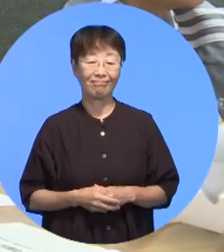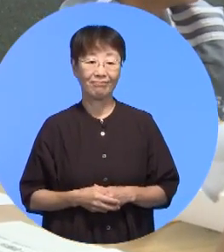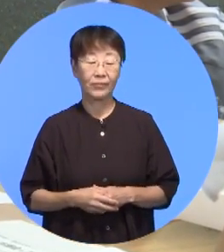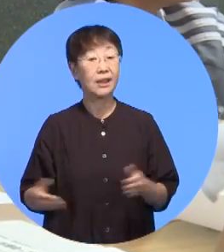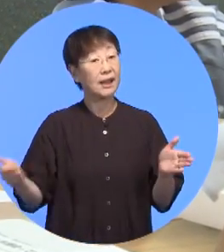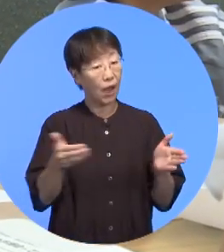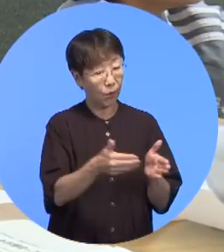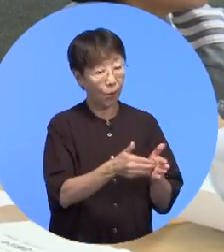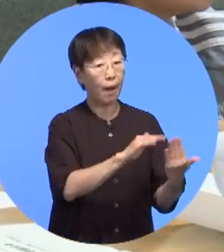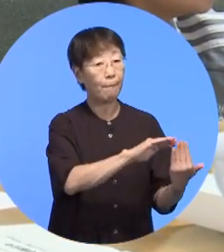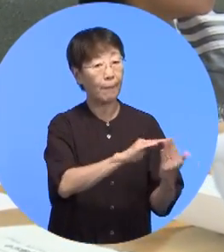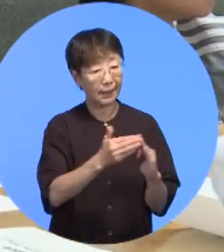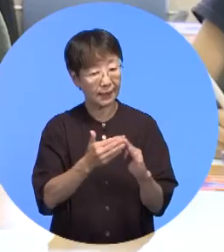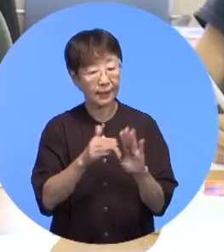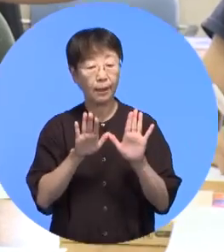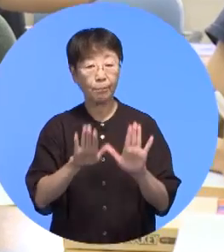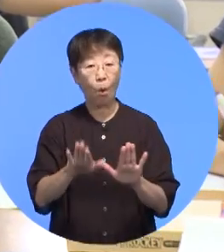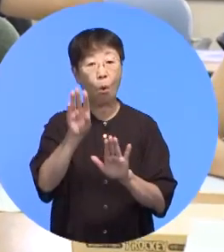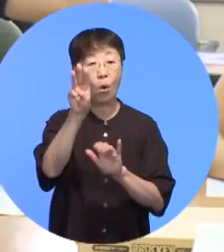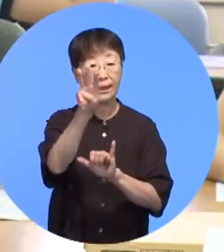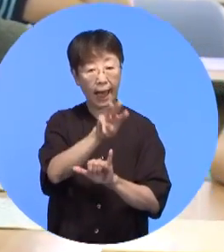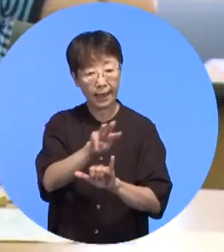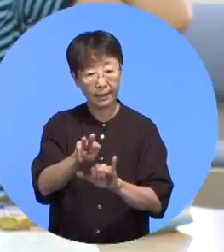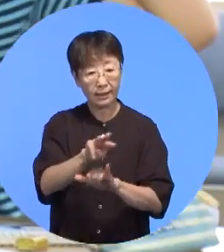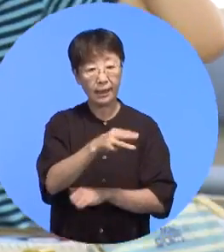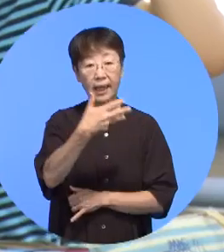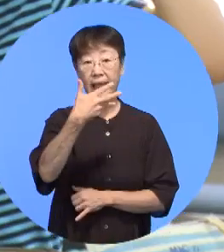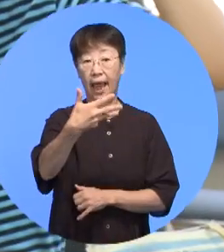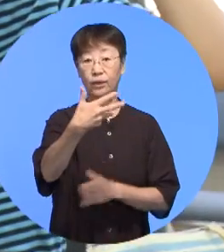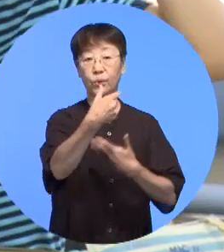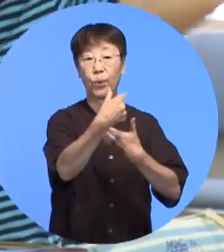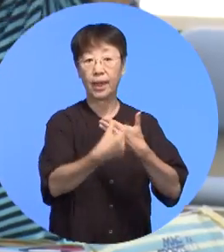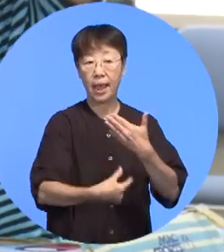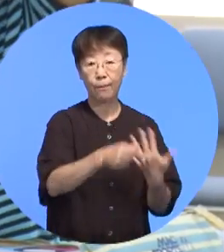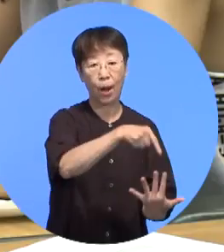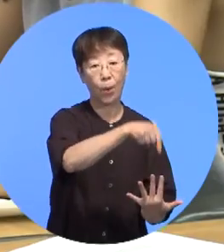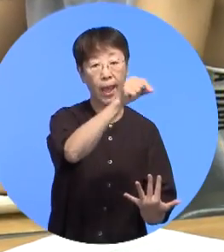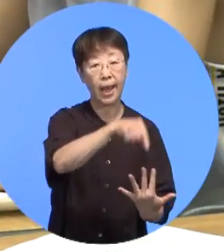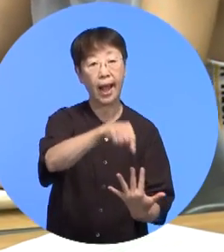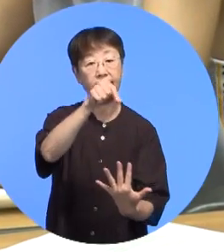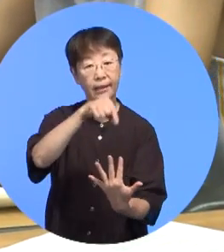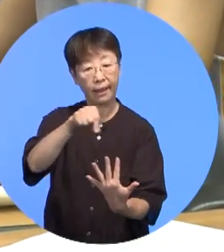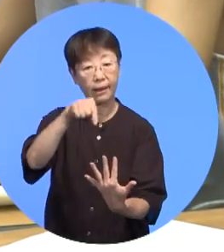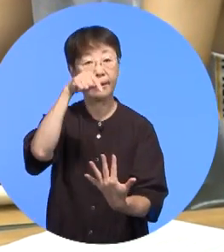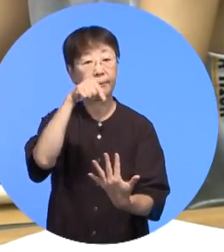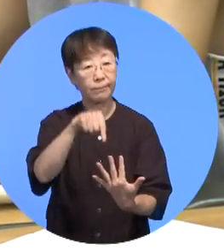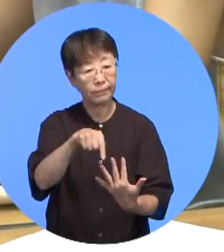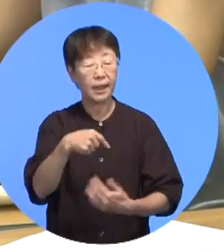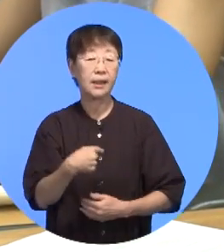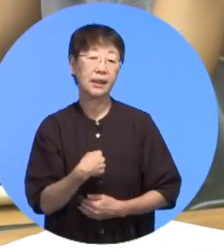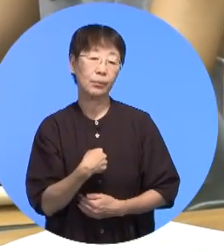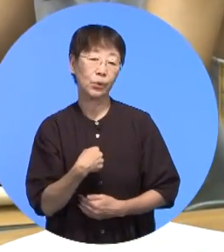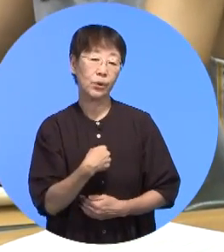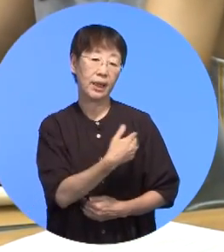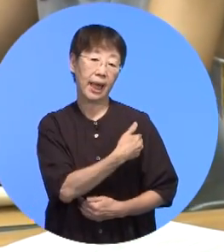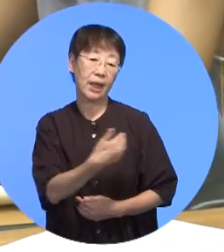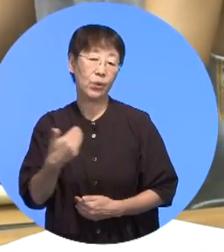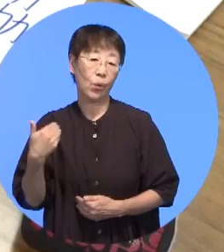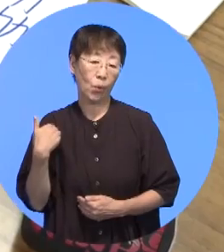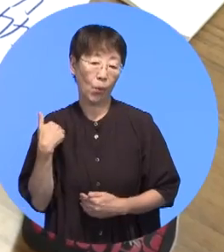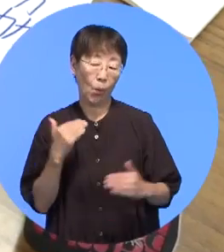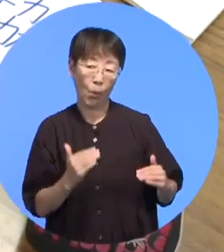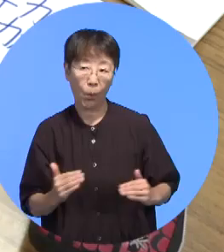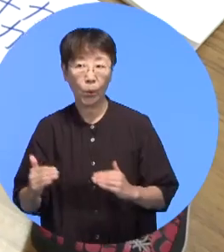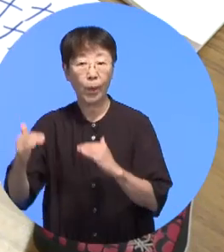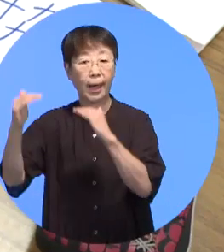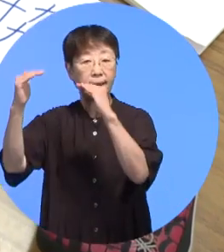最後に、町や防災など8つのテーマの中から興味のあるものを選んで、そのテーマについて今の